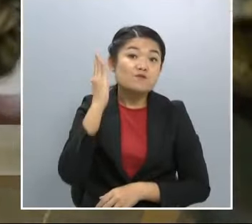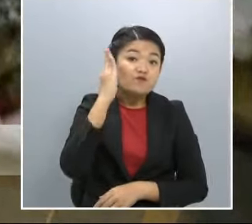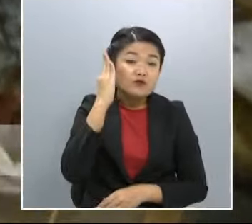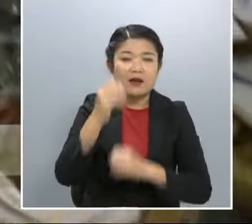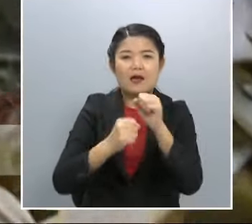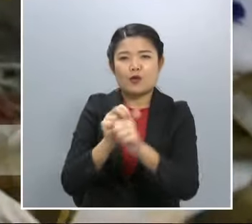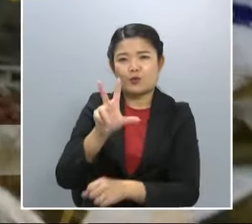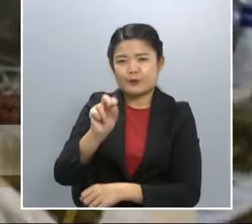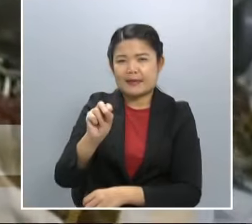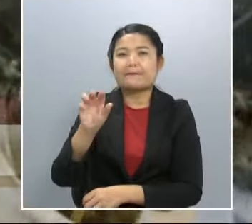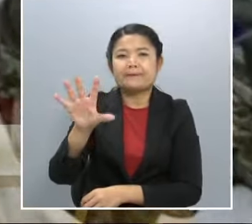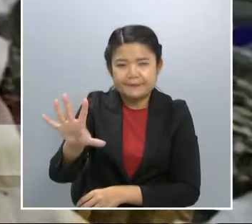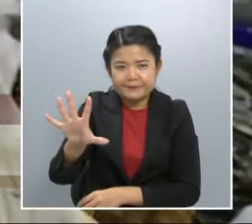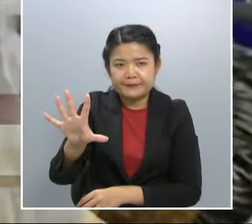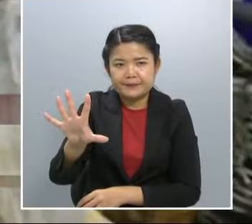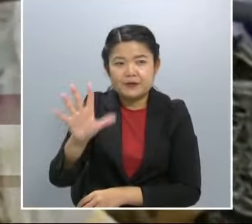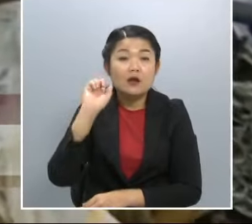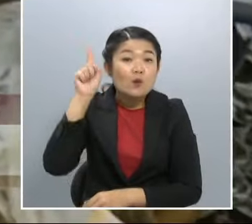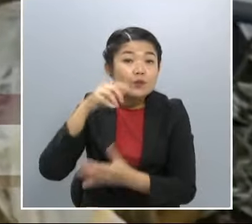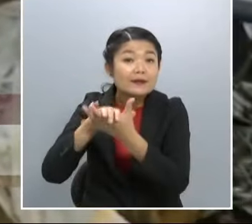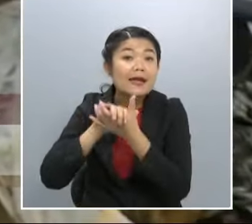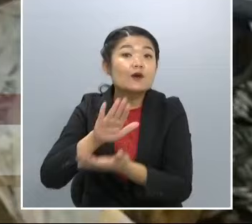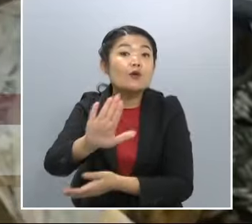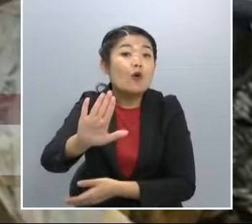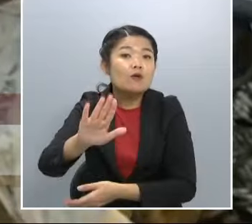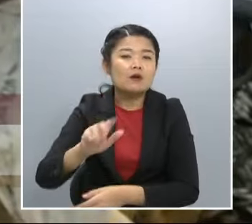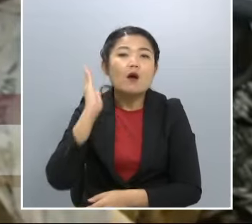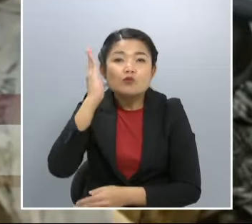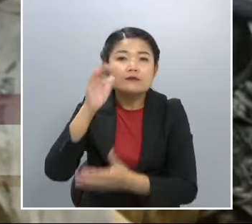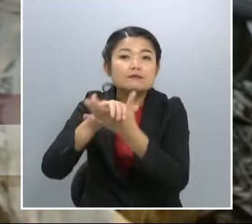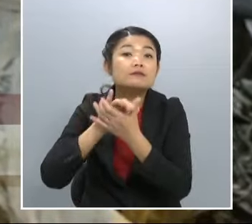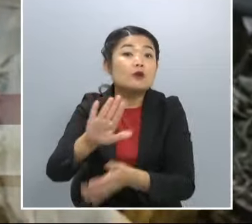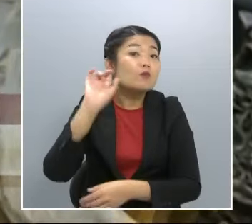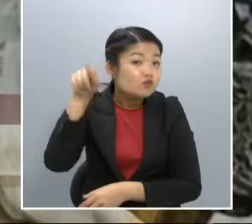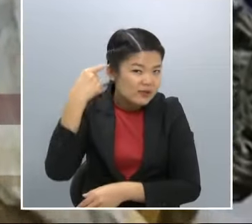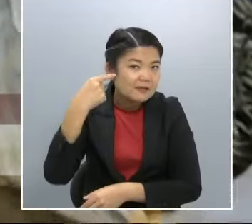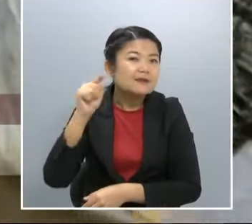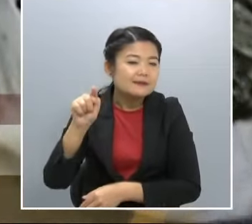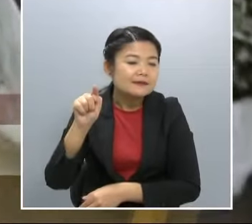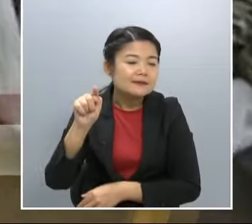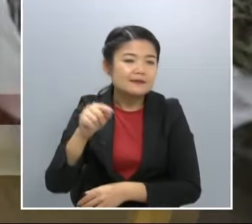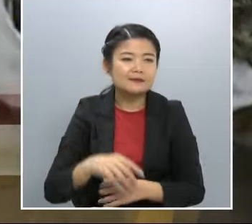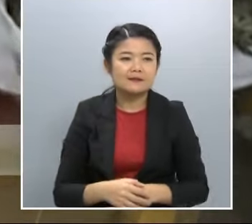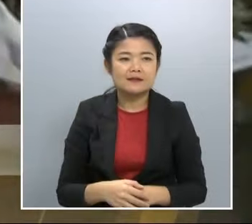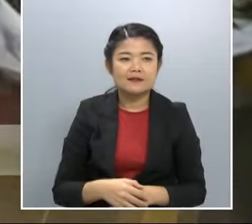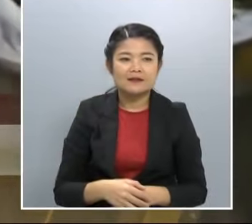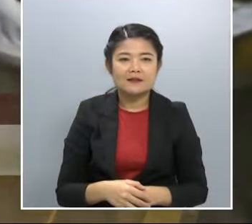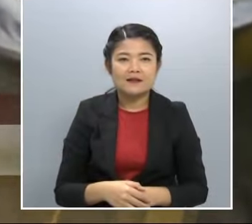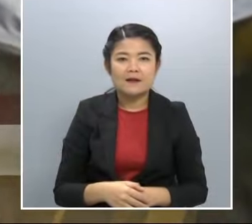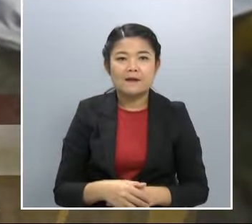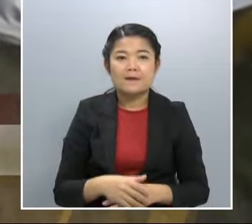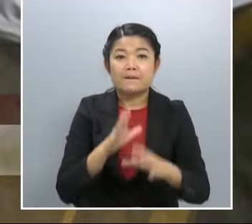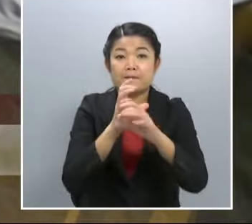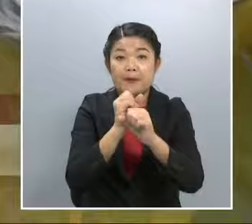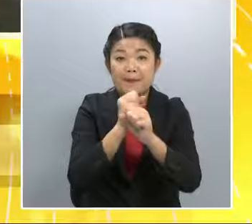35ปีสามีของนางสาววราภรณ์ที่ถูกจับเมื่อวานเป็นหัวโจกก่อเหตุขโมยองค์พระพรหม